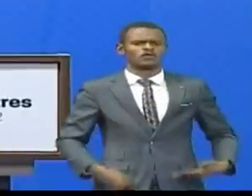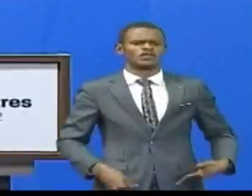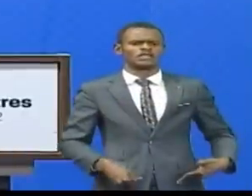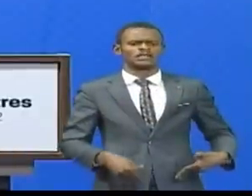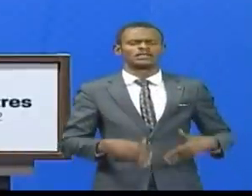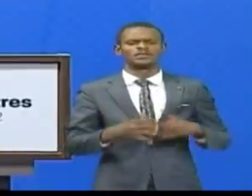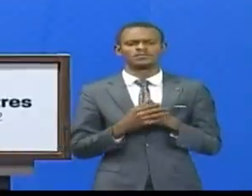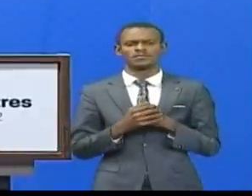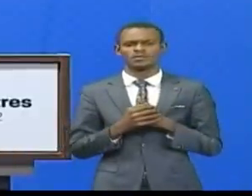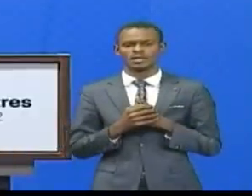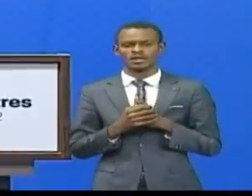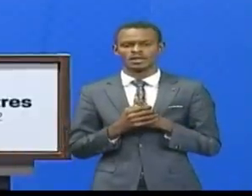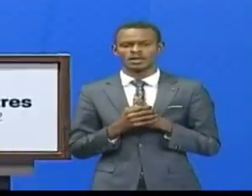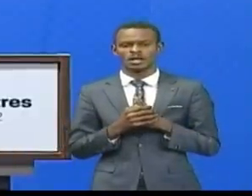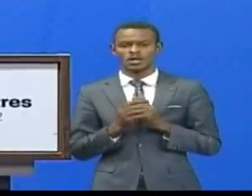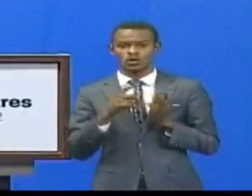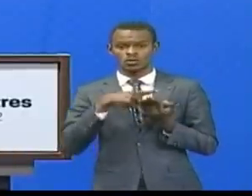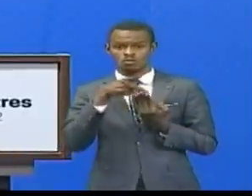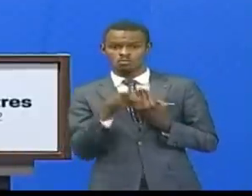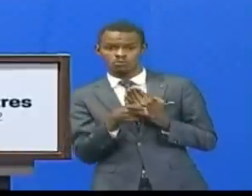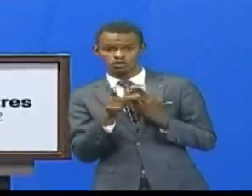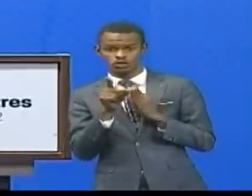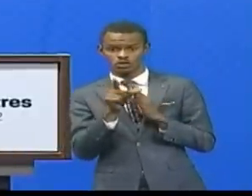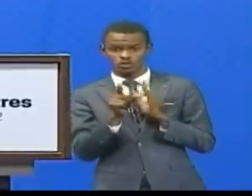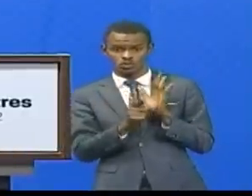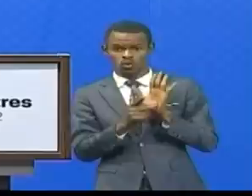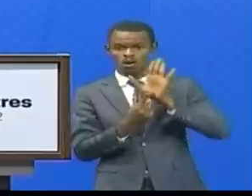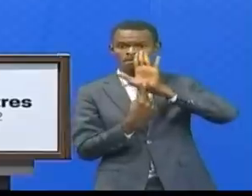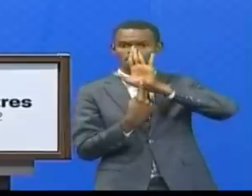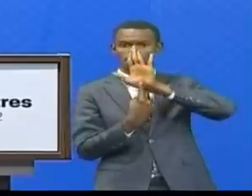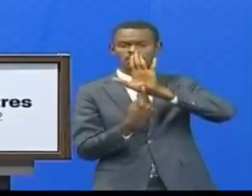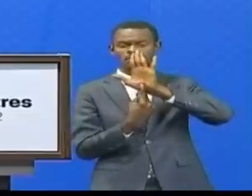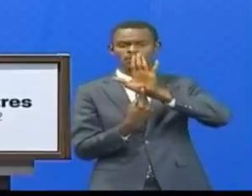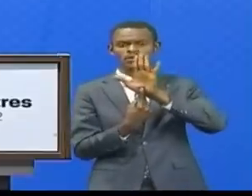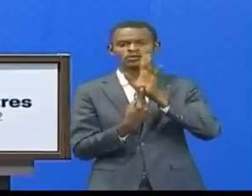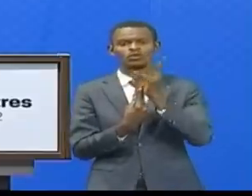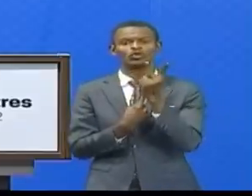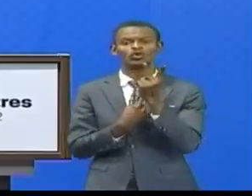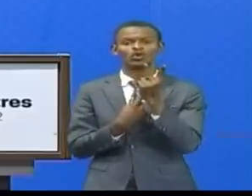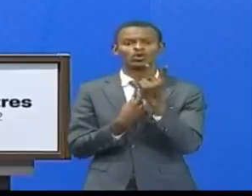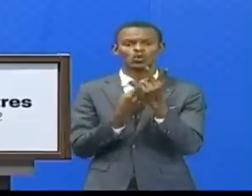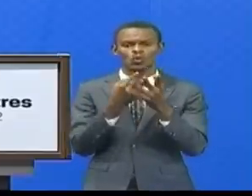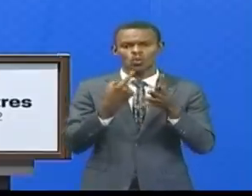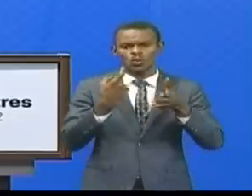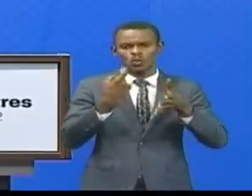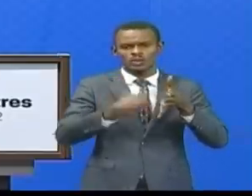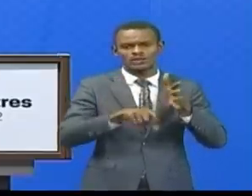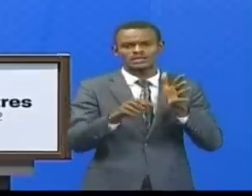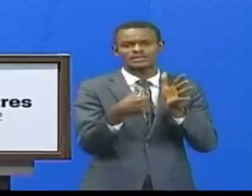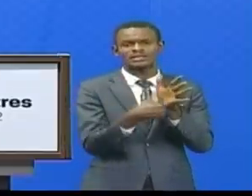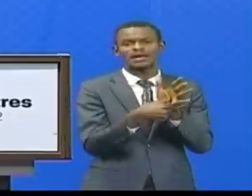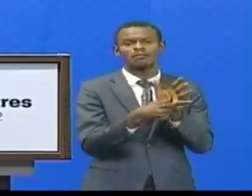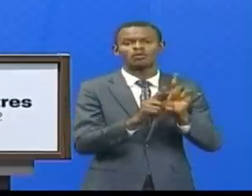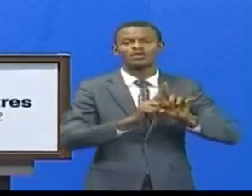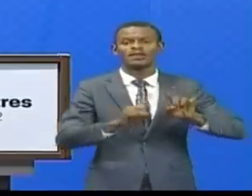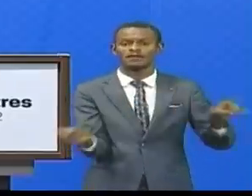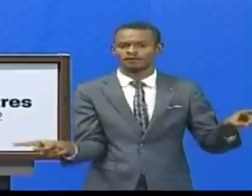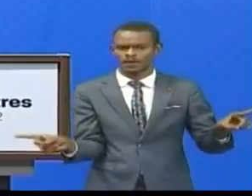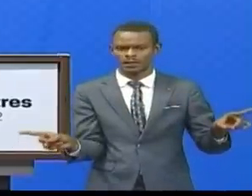présenté institue deux impôts distincts. 1. Un impôt sur les